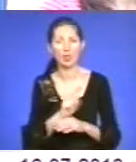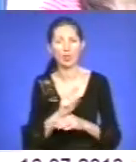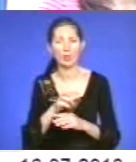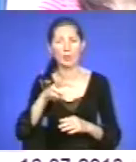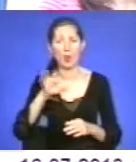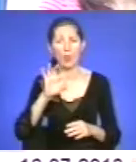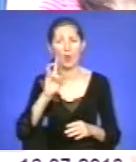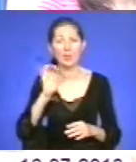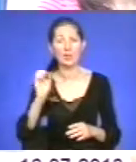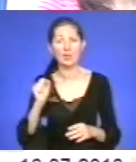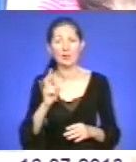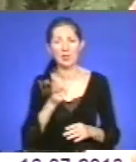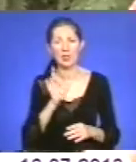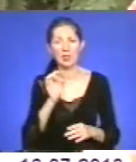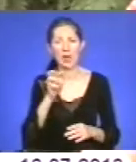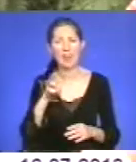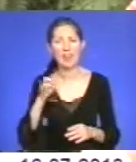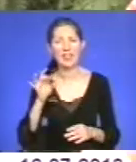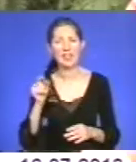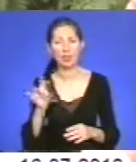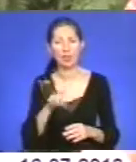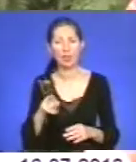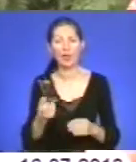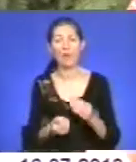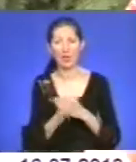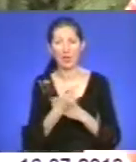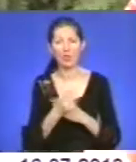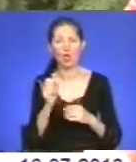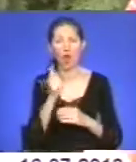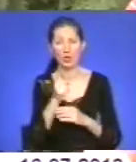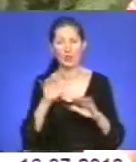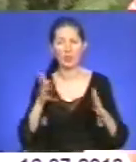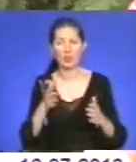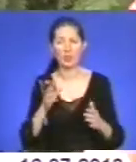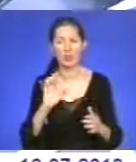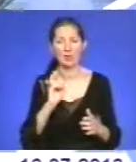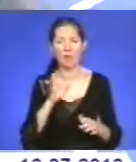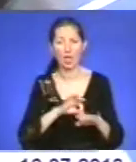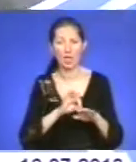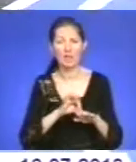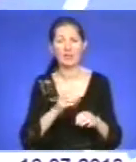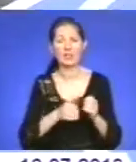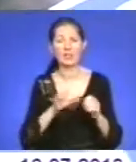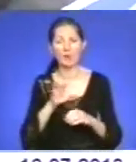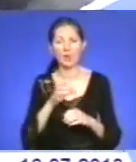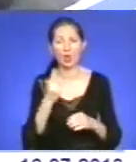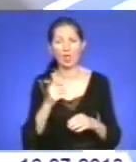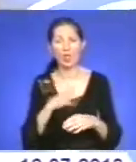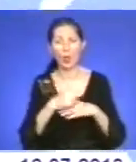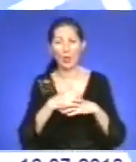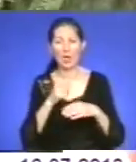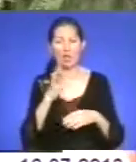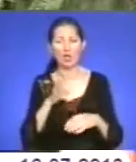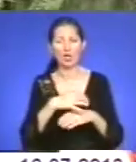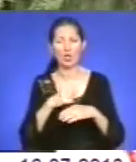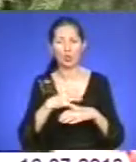та Кременецькому районах. Там виявлено 11 випадків насказ серед тварин – один в кота, 4 в собак, 6 у